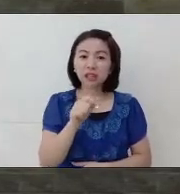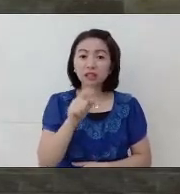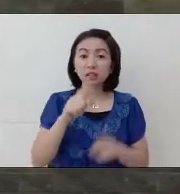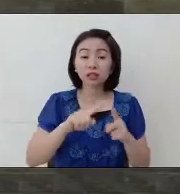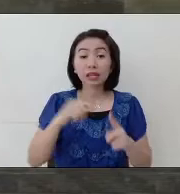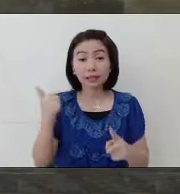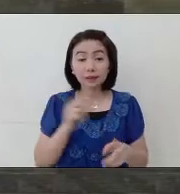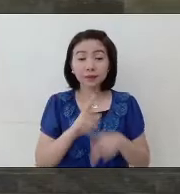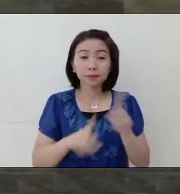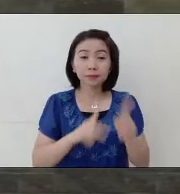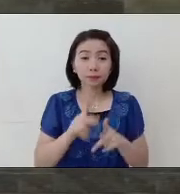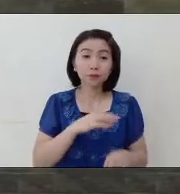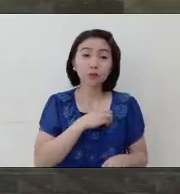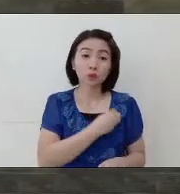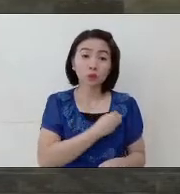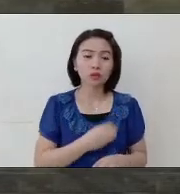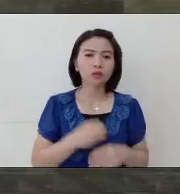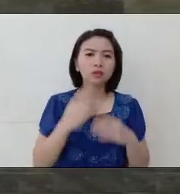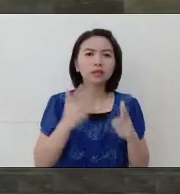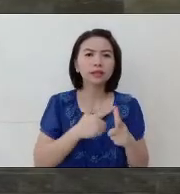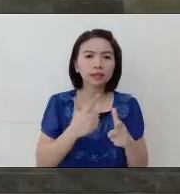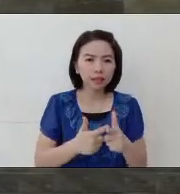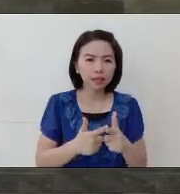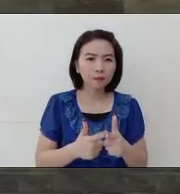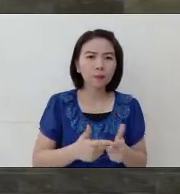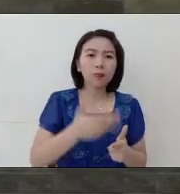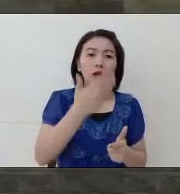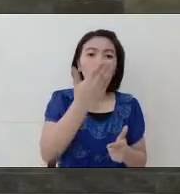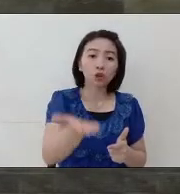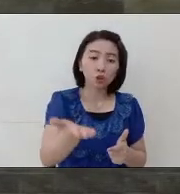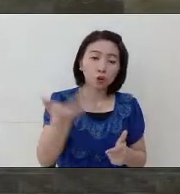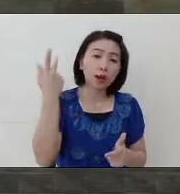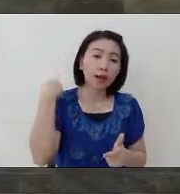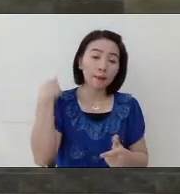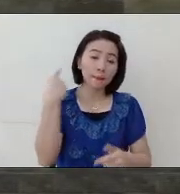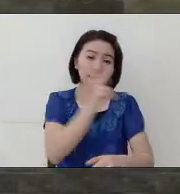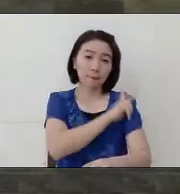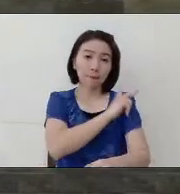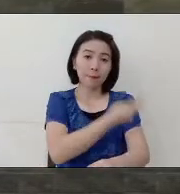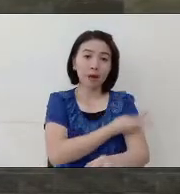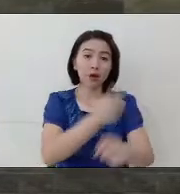power, the right to control your mind.